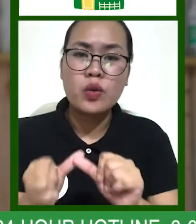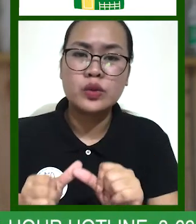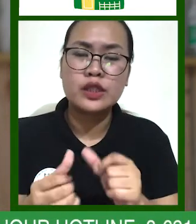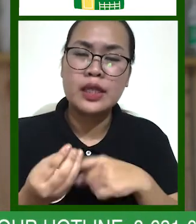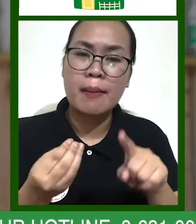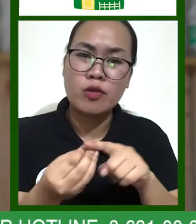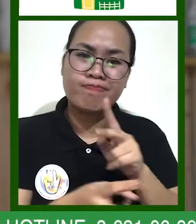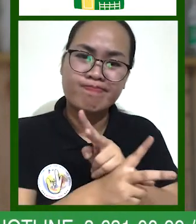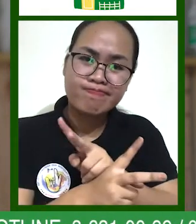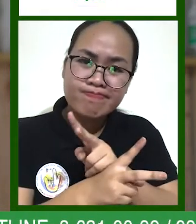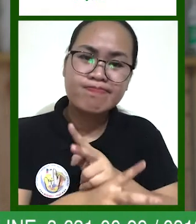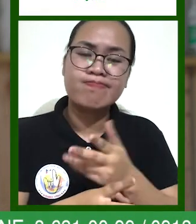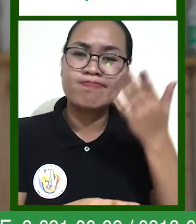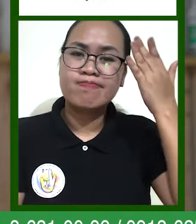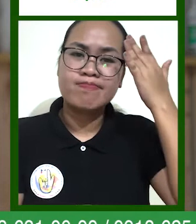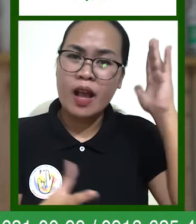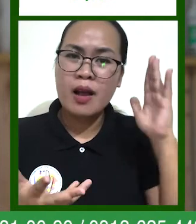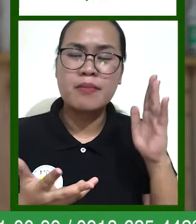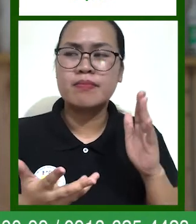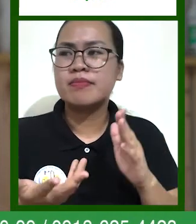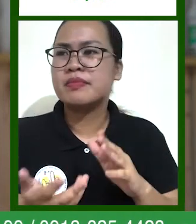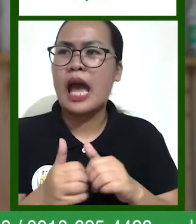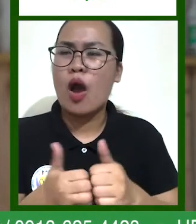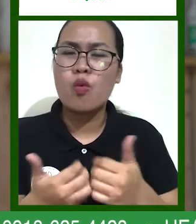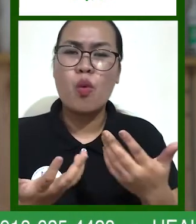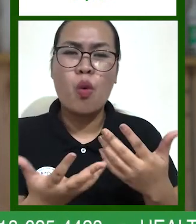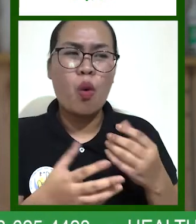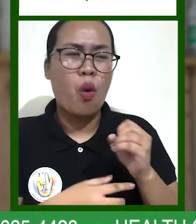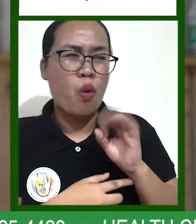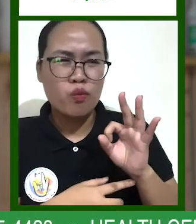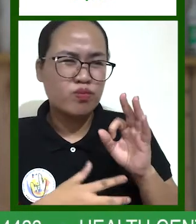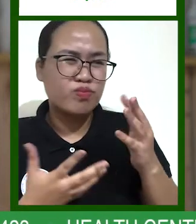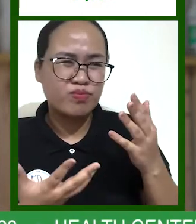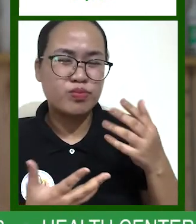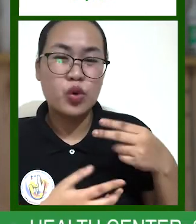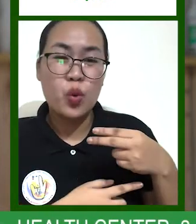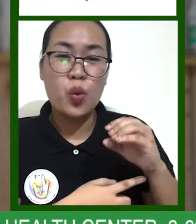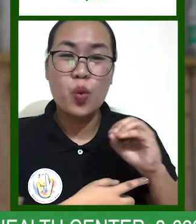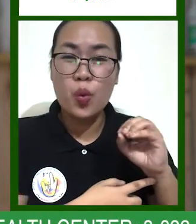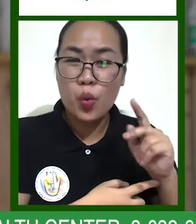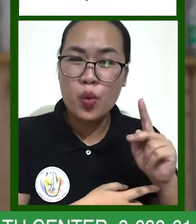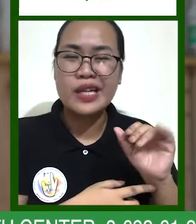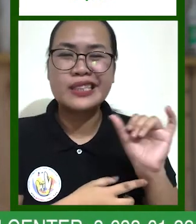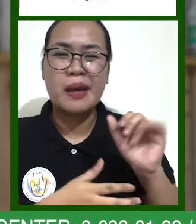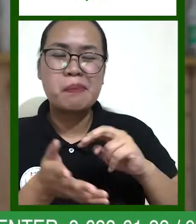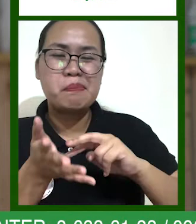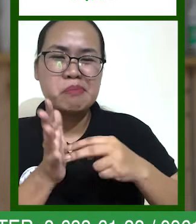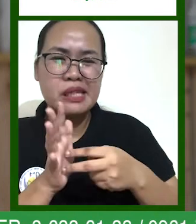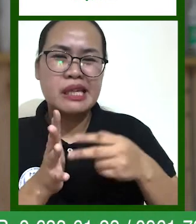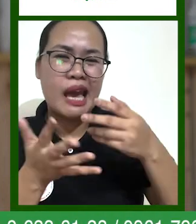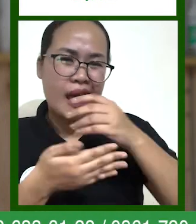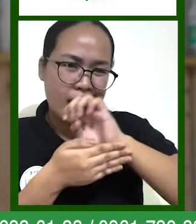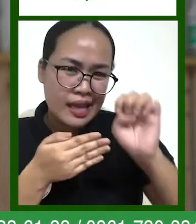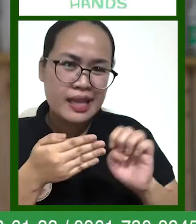na masasabi na we're off the hook or tapos na ang ating laban kontra